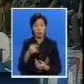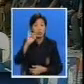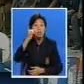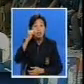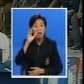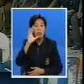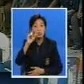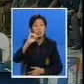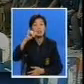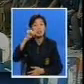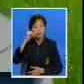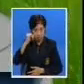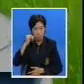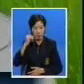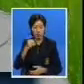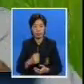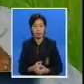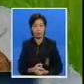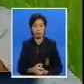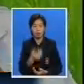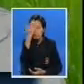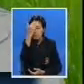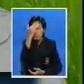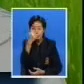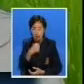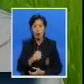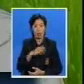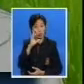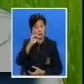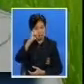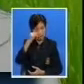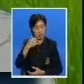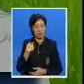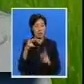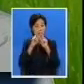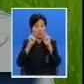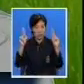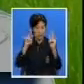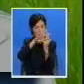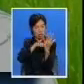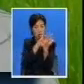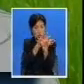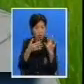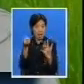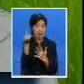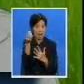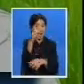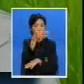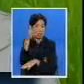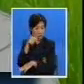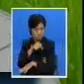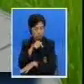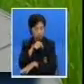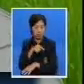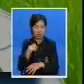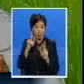ร์เนี่ยวันจันทร์เนี่ยครับวันพรุ่งนี้เนี่ยนะครับ ทำไมครับจะแจกอะไร เราก็จะมีการประชุมคณะกรรมการนโยบายข้าวแห่งชาตินะครับนโยบายข้าวแห่งชาติเนี่ยก็